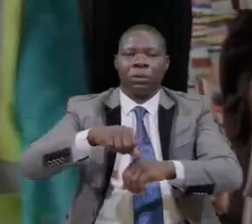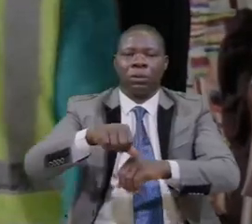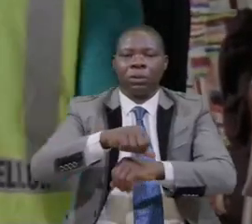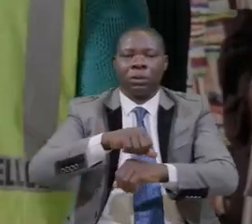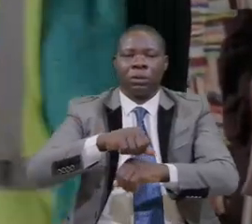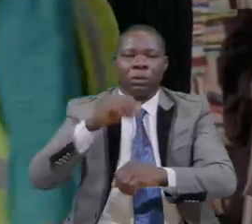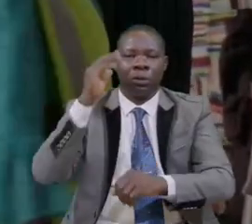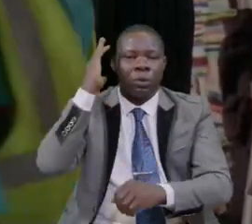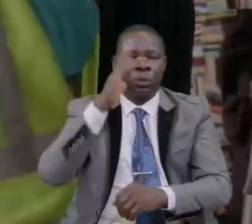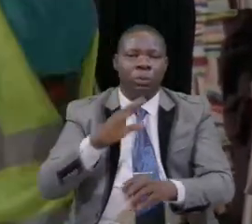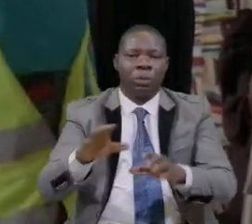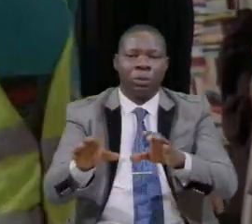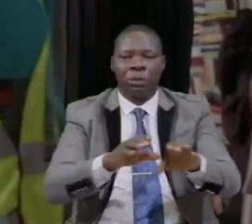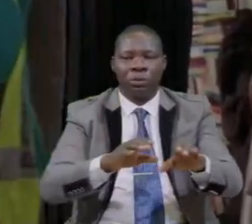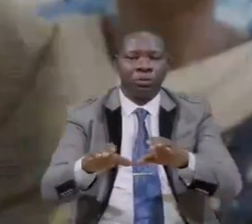L'onction